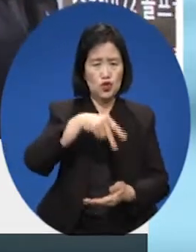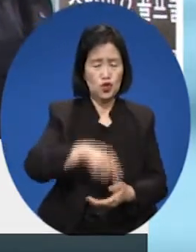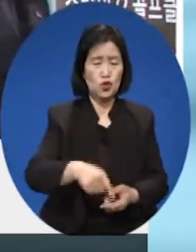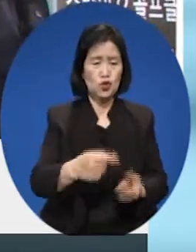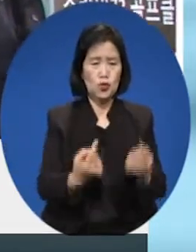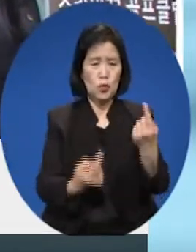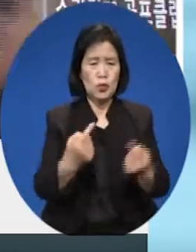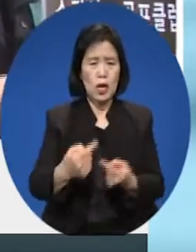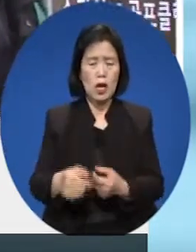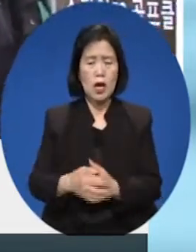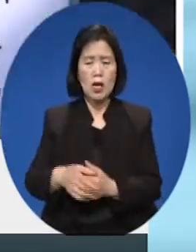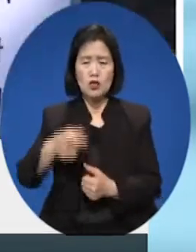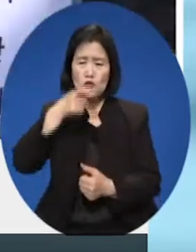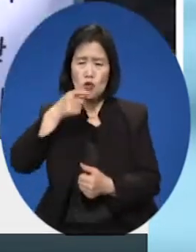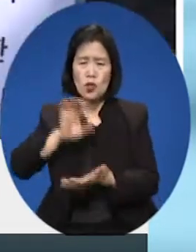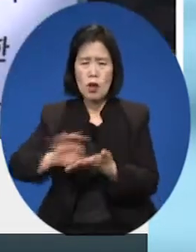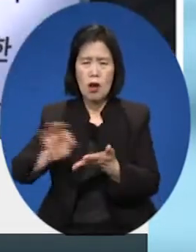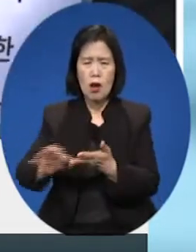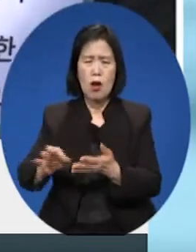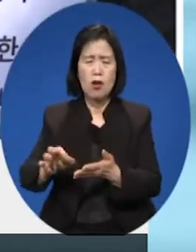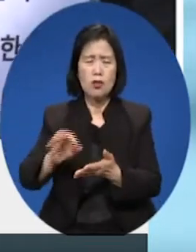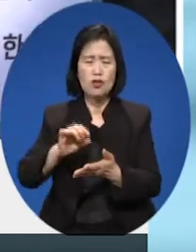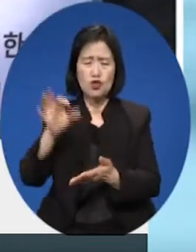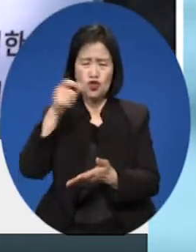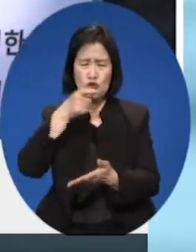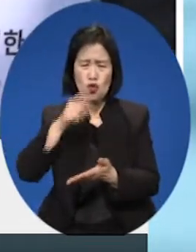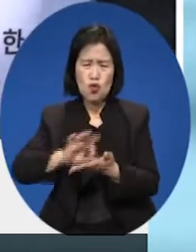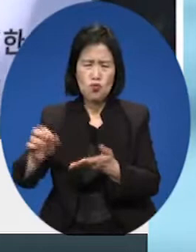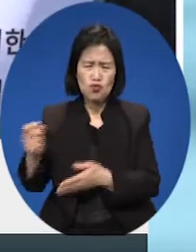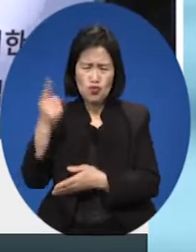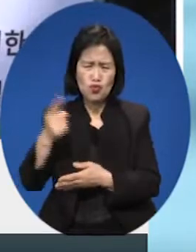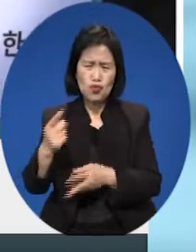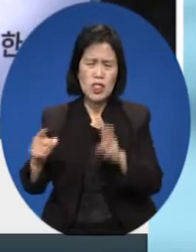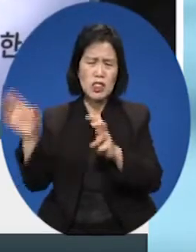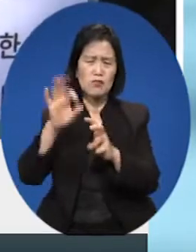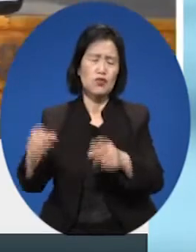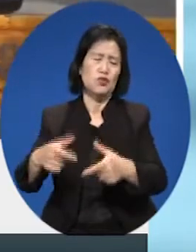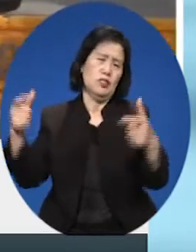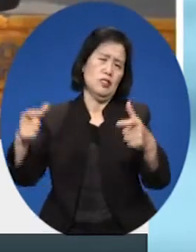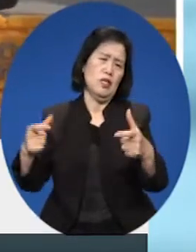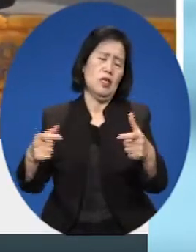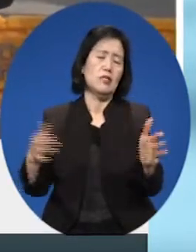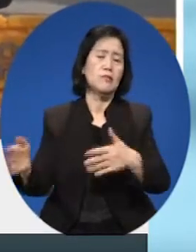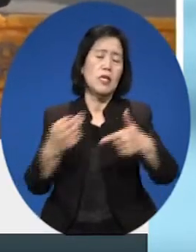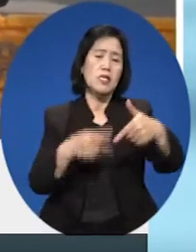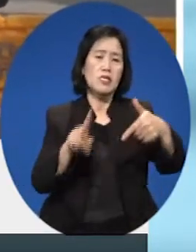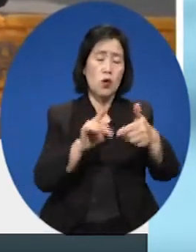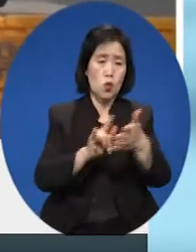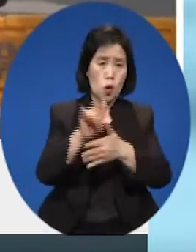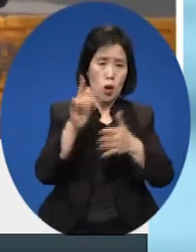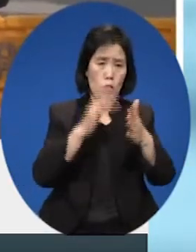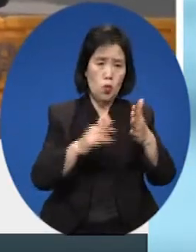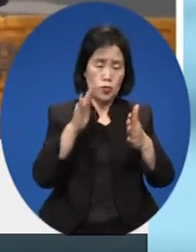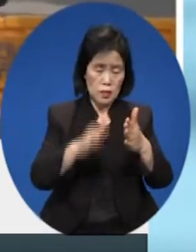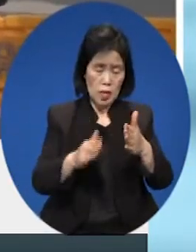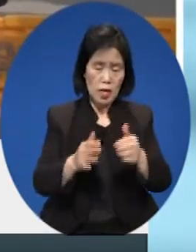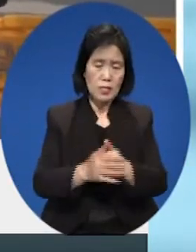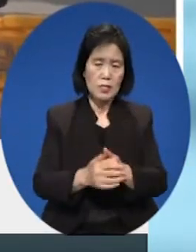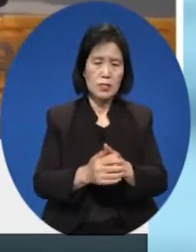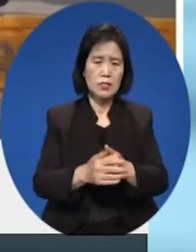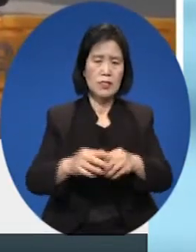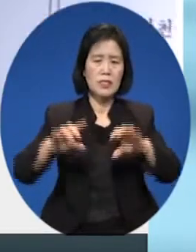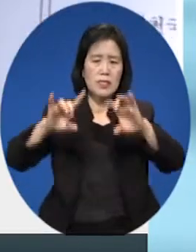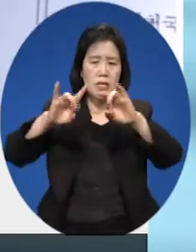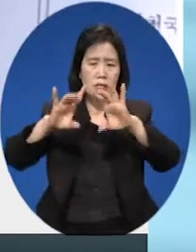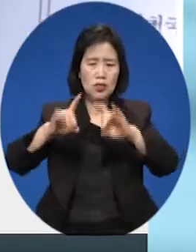때문에 수도 3칸 20% 더 내는 비용이 증가한 측면이 있지만 인천공항공사 측에서 상수 내지는 전기를